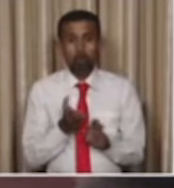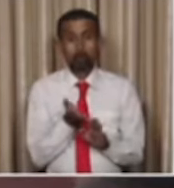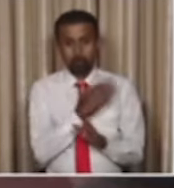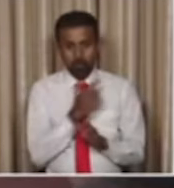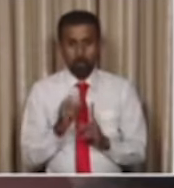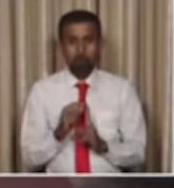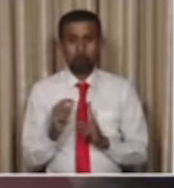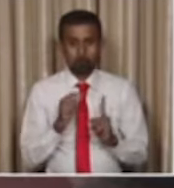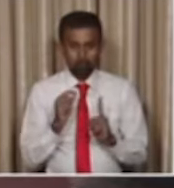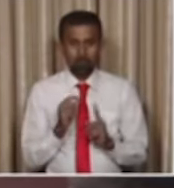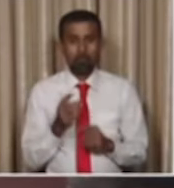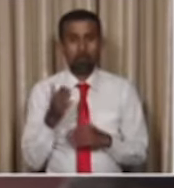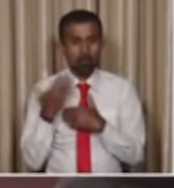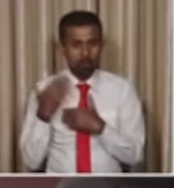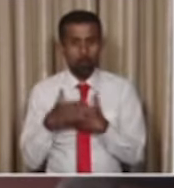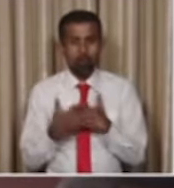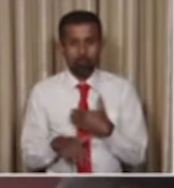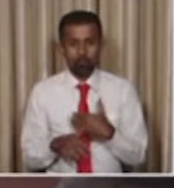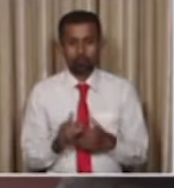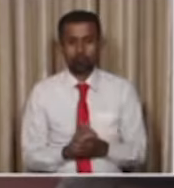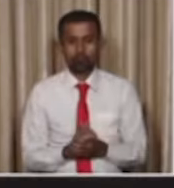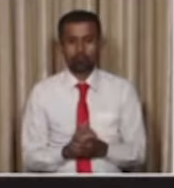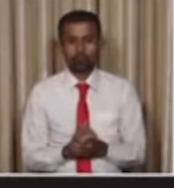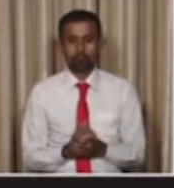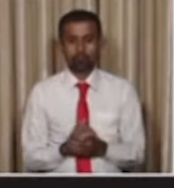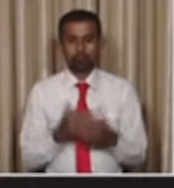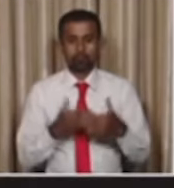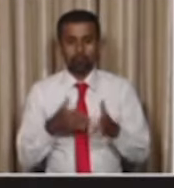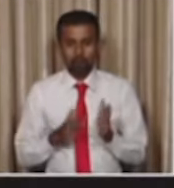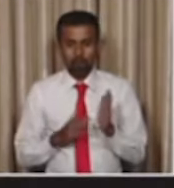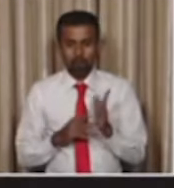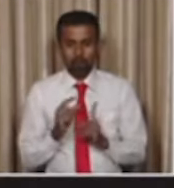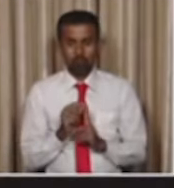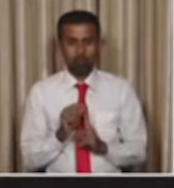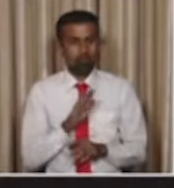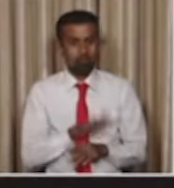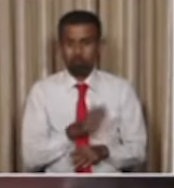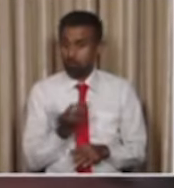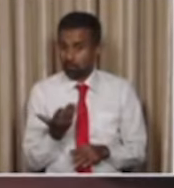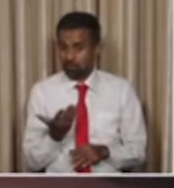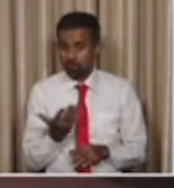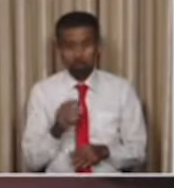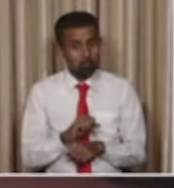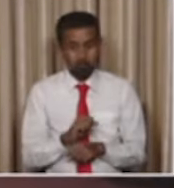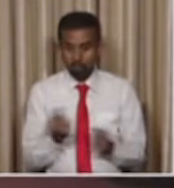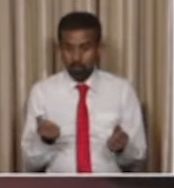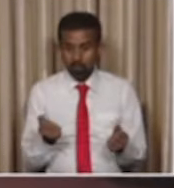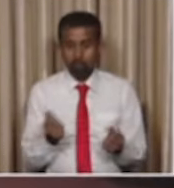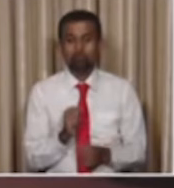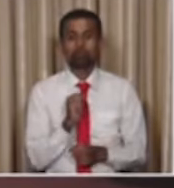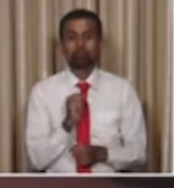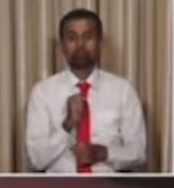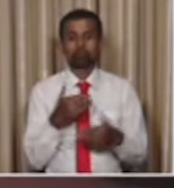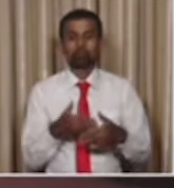මේ පාර්ලිමේන්තුවේ සම්ප්‍රදාය තිබුණේ. ගරු මන්ත්‍රීතුමා ඒ වෙලාවේ කැබිනට් අමාත්‍යවරේ සභාවේ ඉන්නේ. සභාවේ නැත්නම් මොකද කරන්න